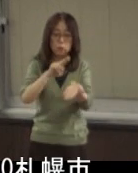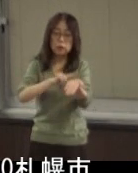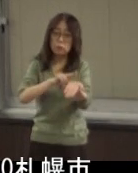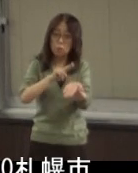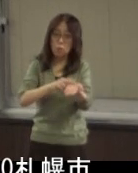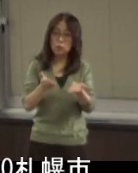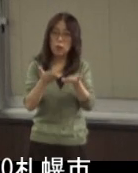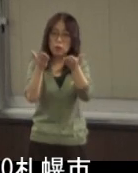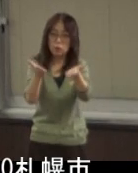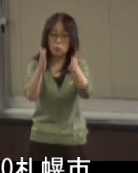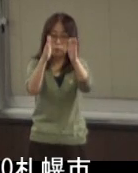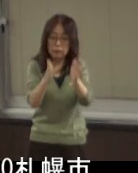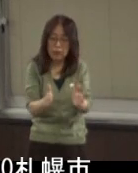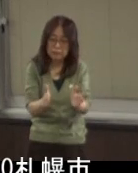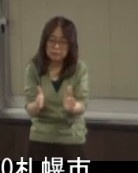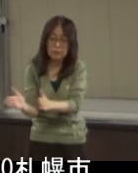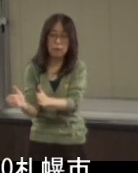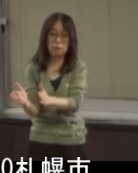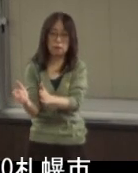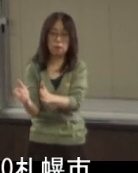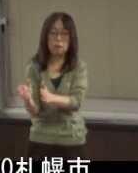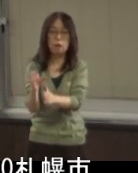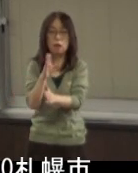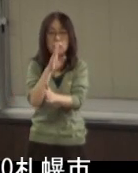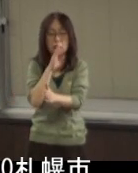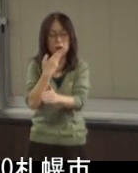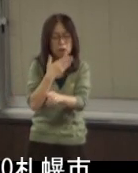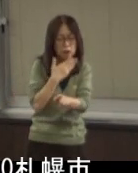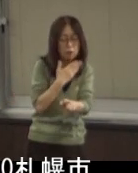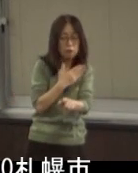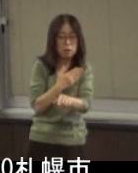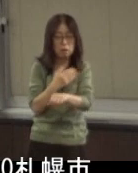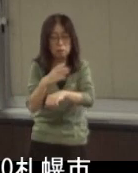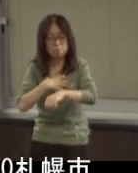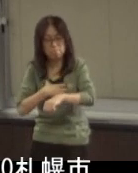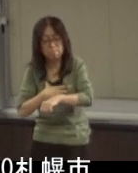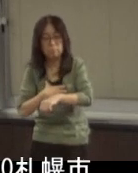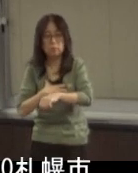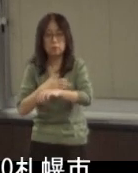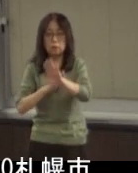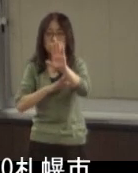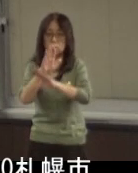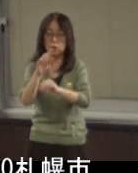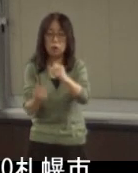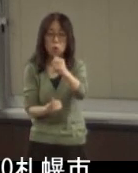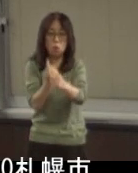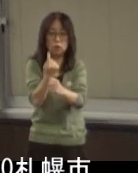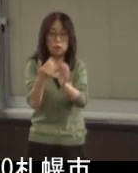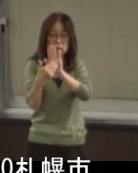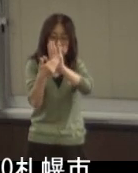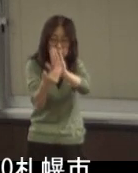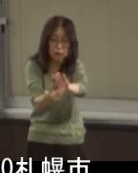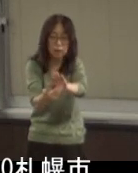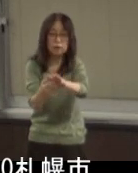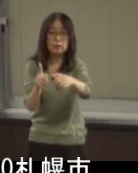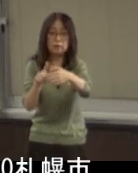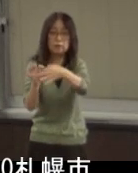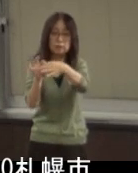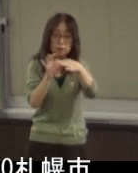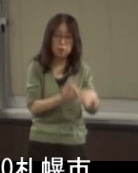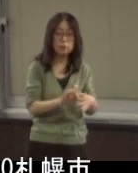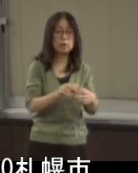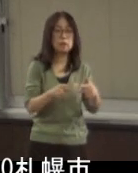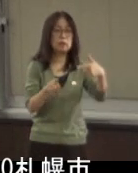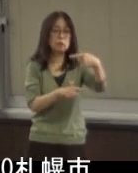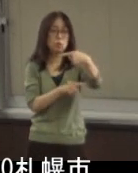をこれ以上ですね、逼迫をさせることのないように、お一人お一人の行動、皆様方